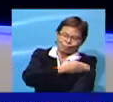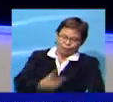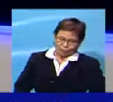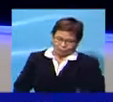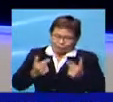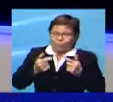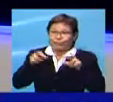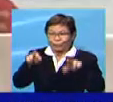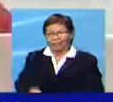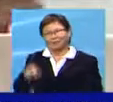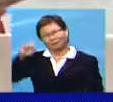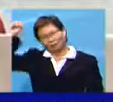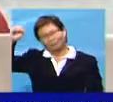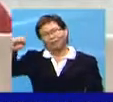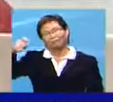rakyat.